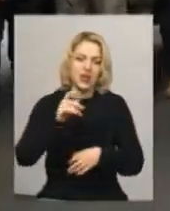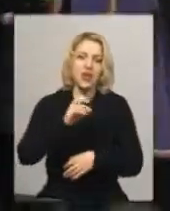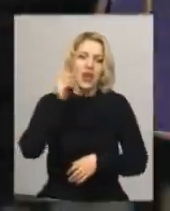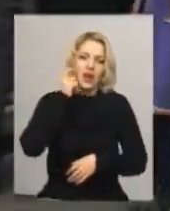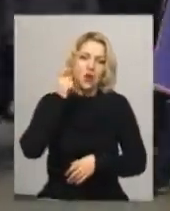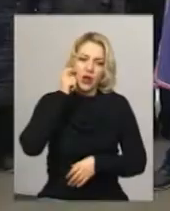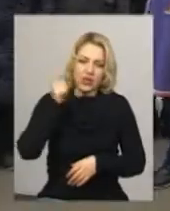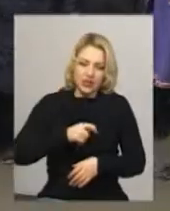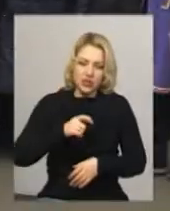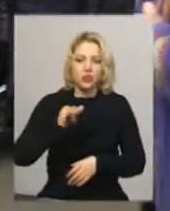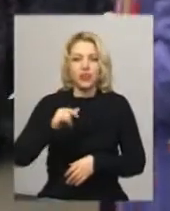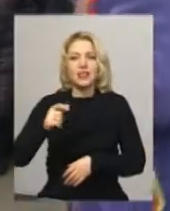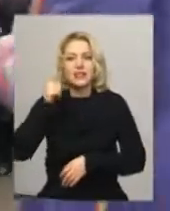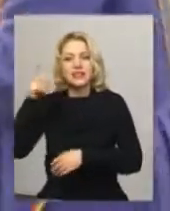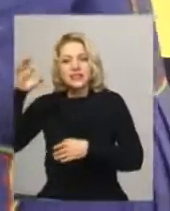Західноукраїнської.